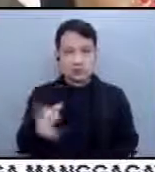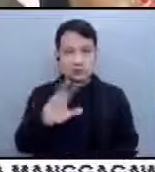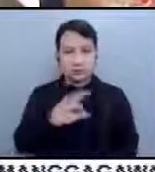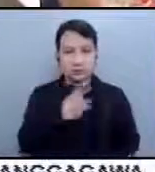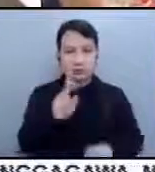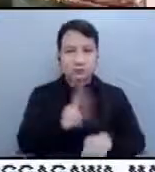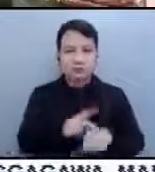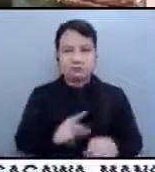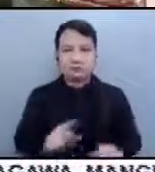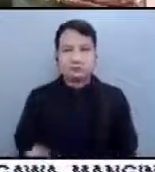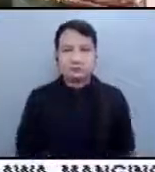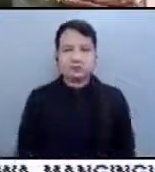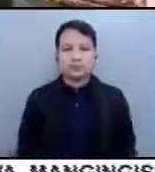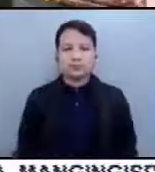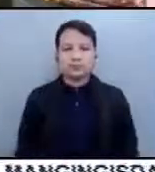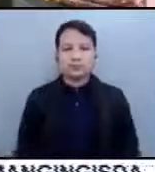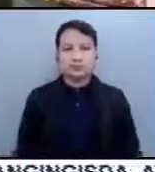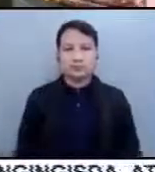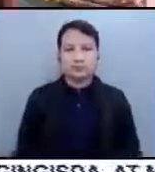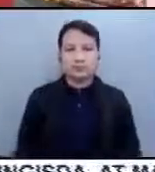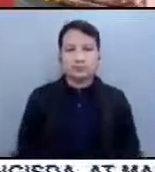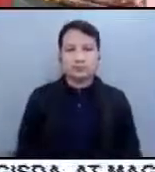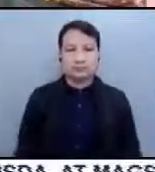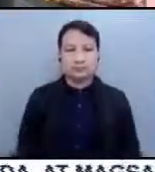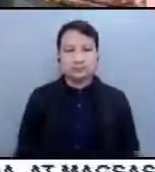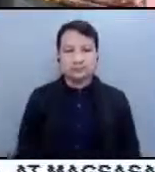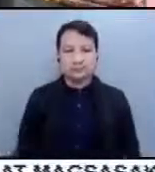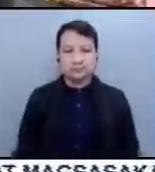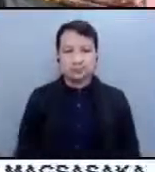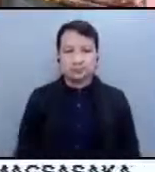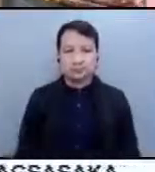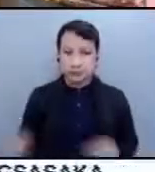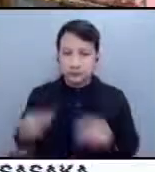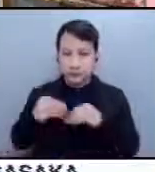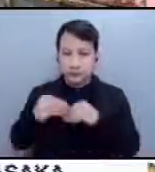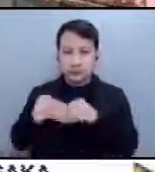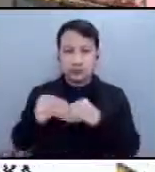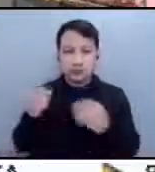Pilipinas. O, pwede ka nang mamalengke. Maraming salamat sa iyo, Noel Talakay.